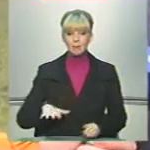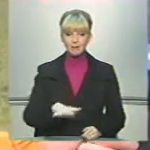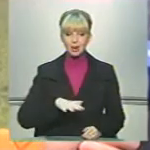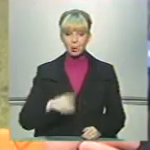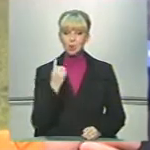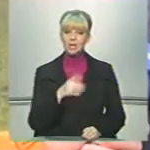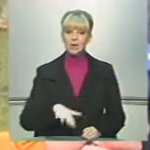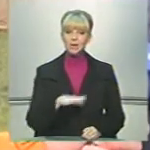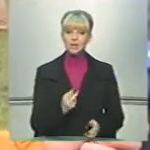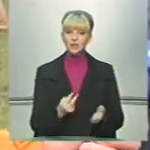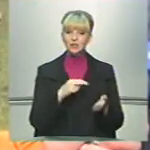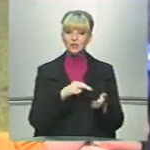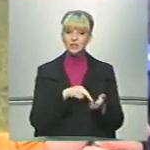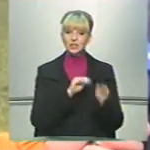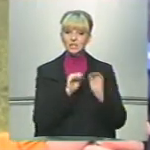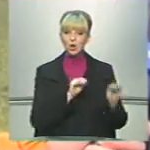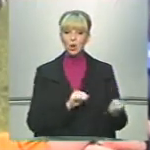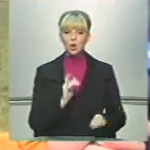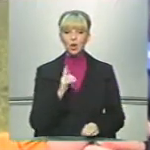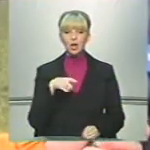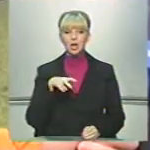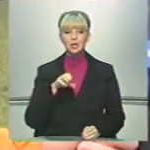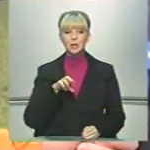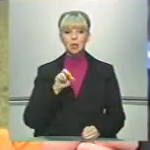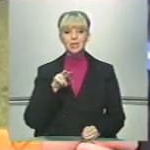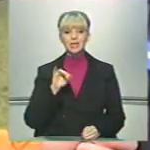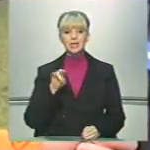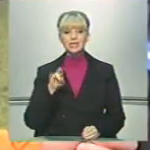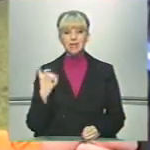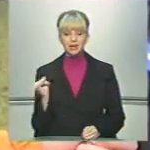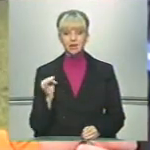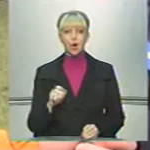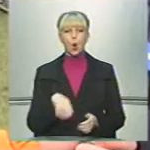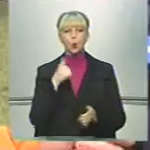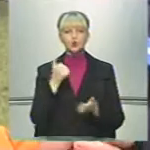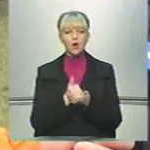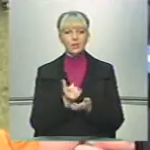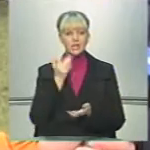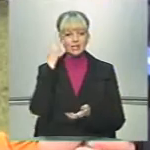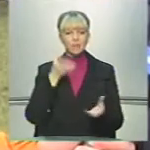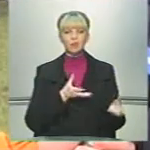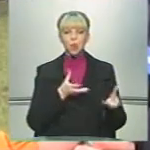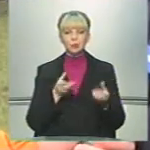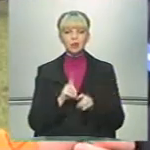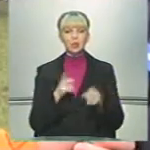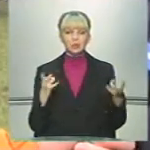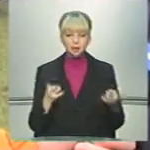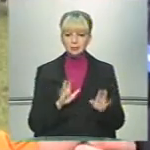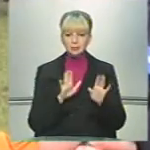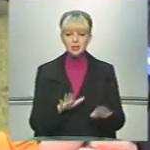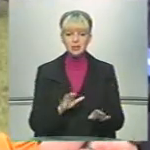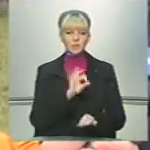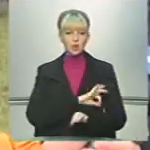один майданчик встановлений в Глибоцькому ліцеї. Основним ідейником і вдохновителем того, що треба не